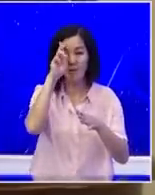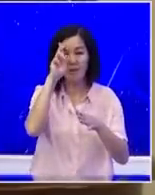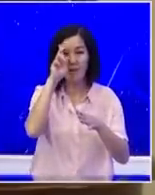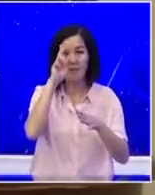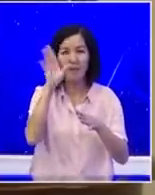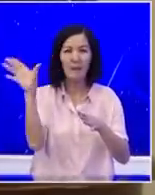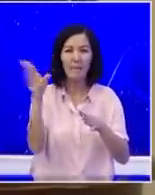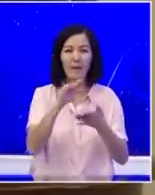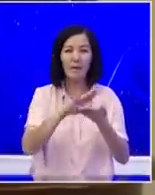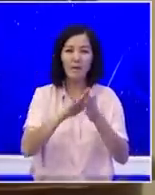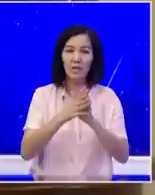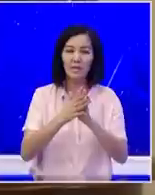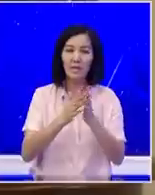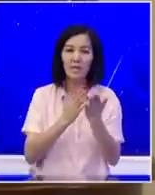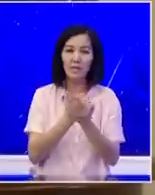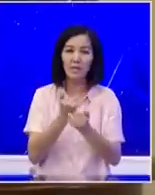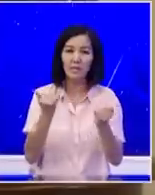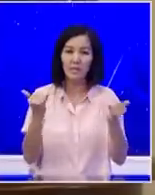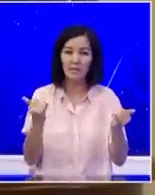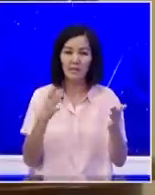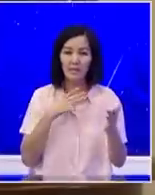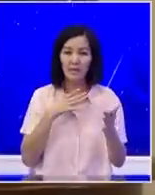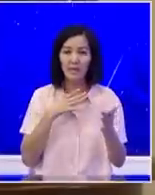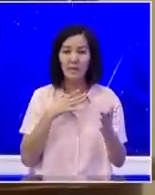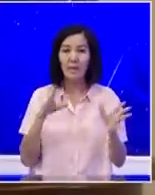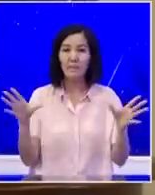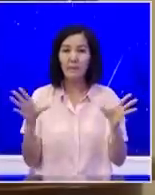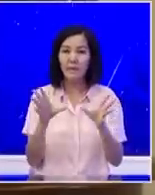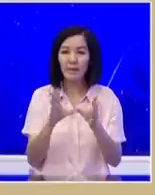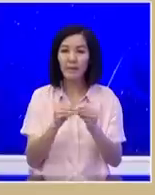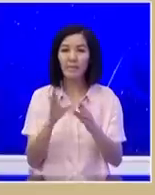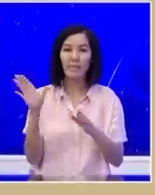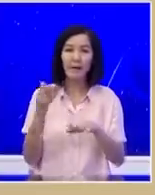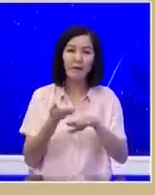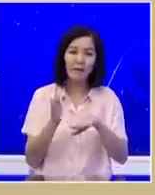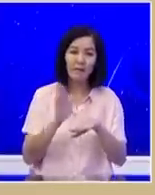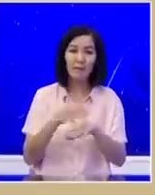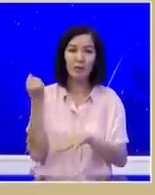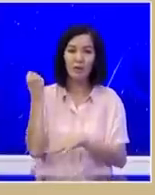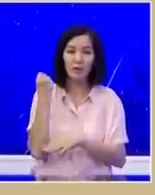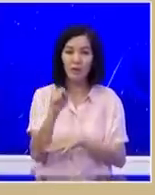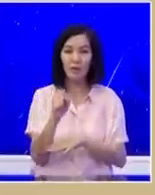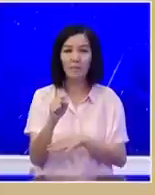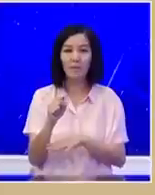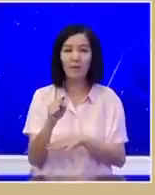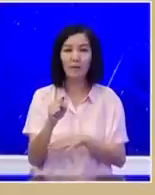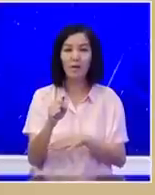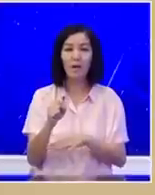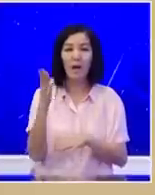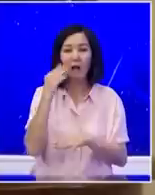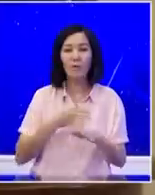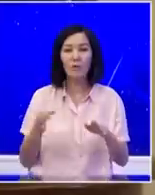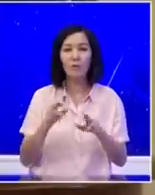тарапынан барлық мүмкіндік жасалды. Жұмала көтерген жүк жеңіл дегендей, облысымыздың педагог